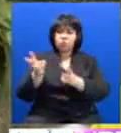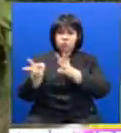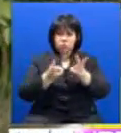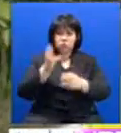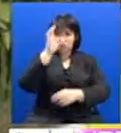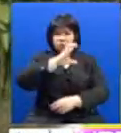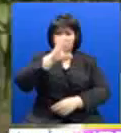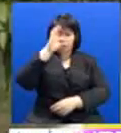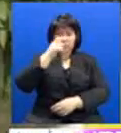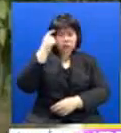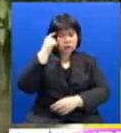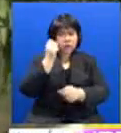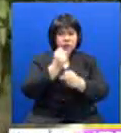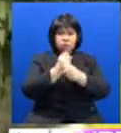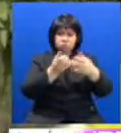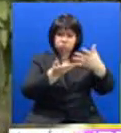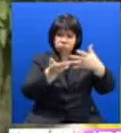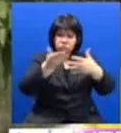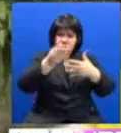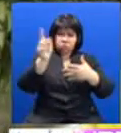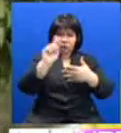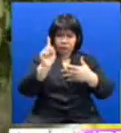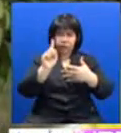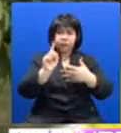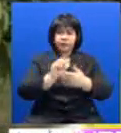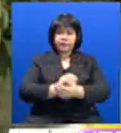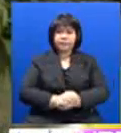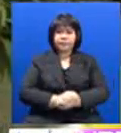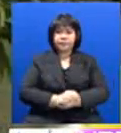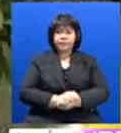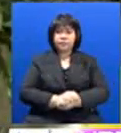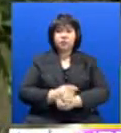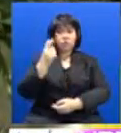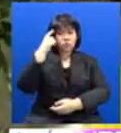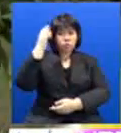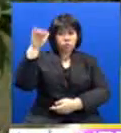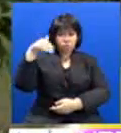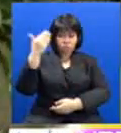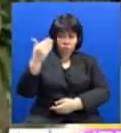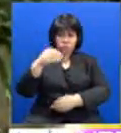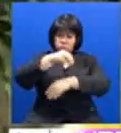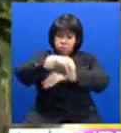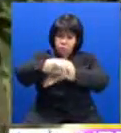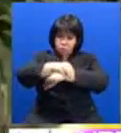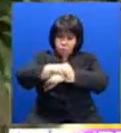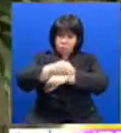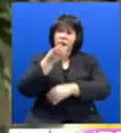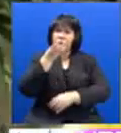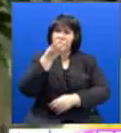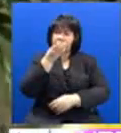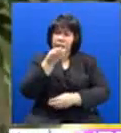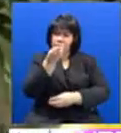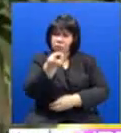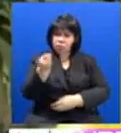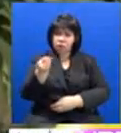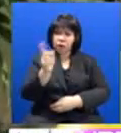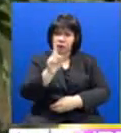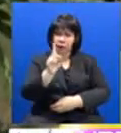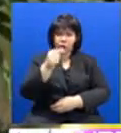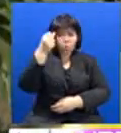าเราจะลดช่วงไหนให้มันได้เข้ามาจัดวิธีแล้วรู้เรื่องเมล็ดเราก็ต้องรู้เรื่องเมล็ดพันธุ์อีกว่าเมล็ดพันธุ์แต่ละช่วงเนี่ย